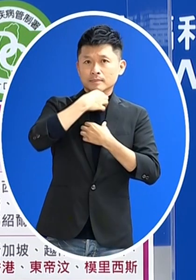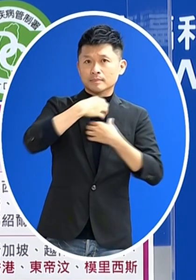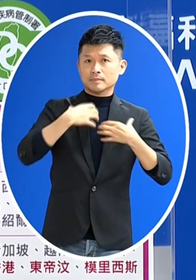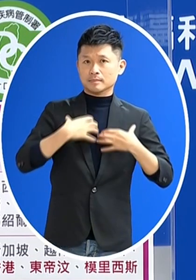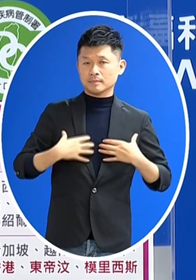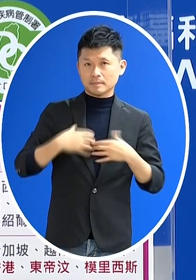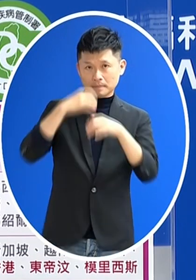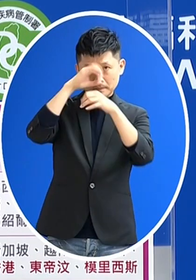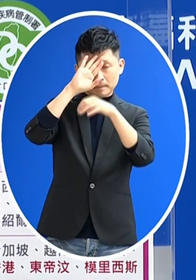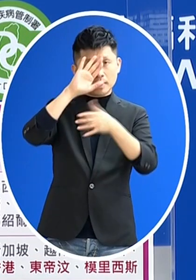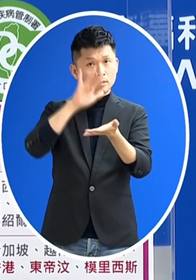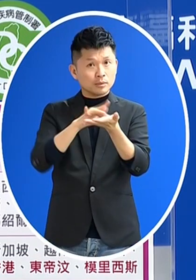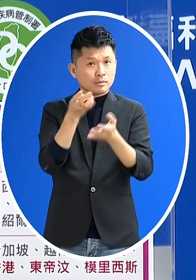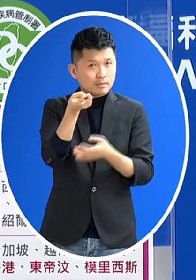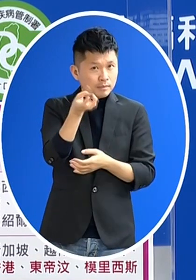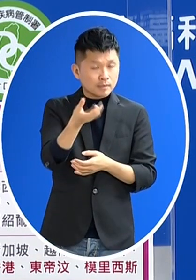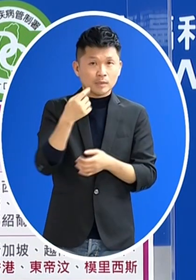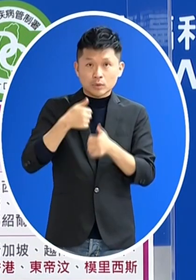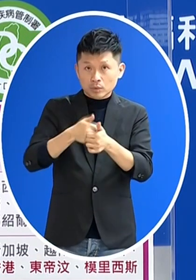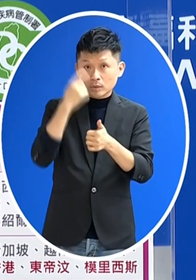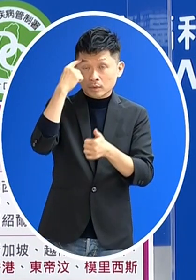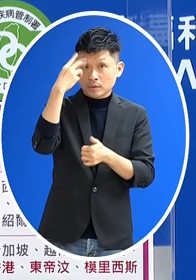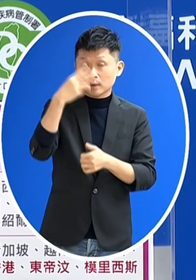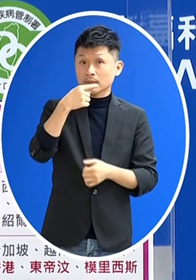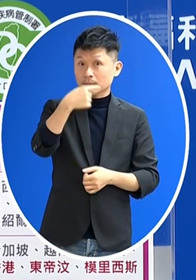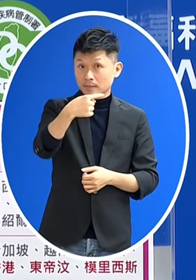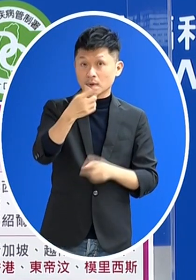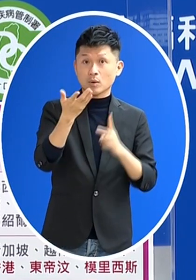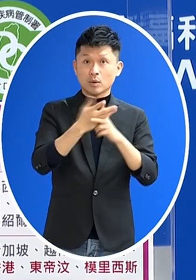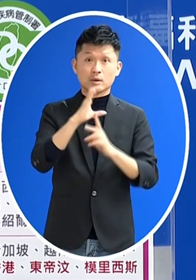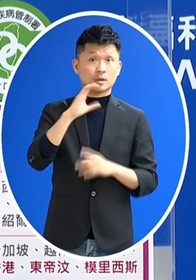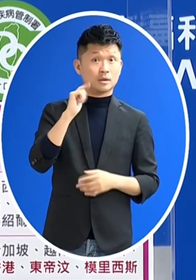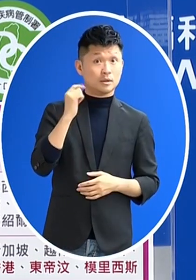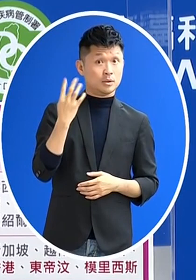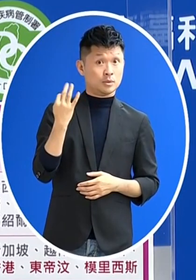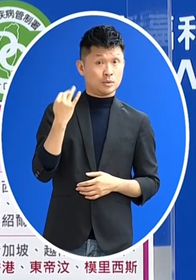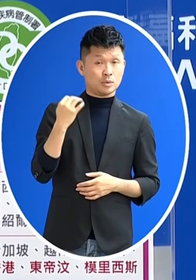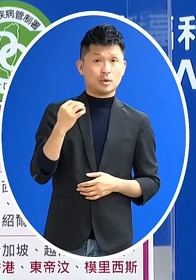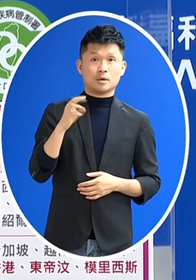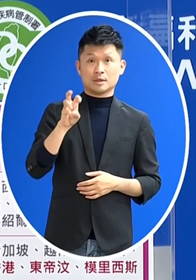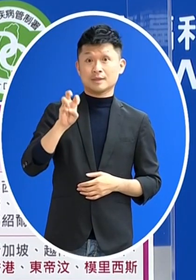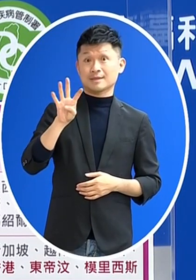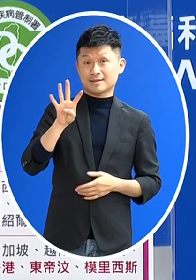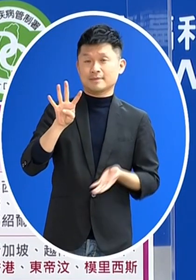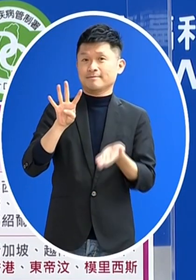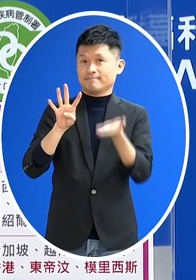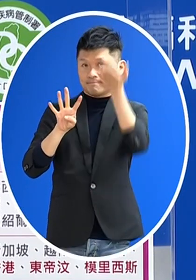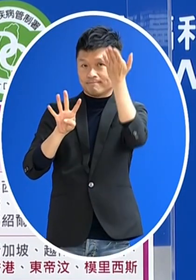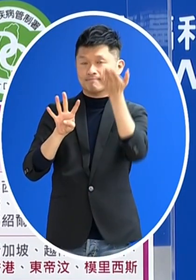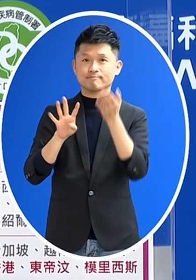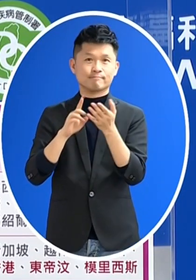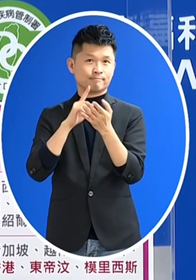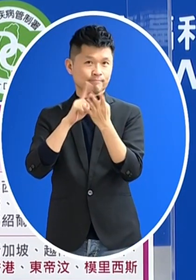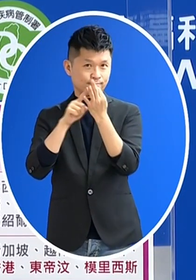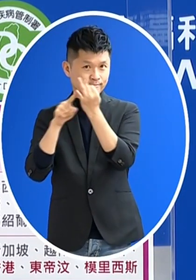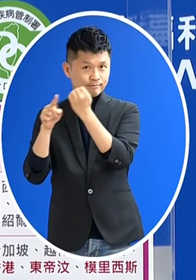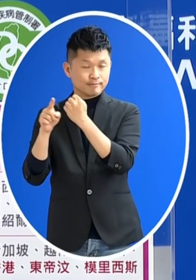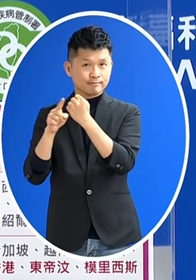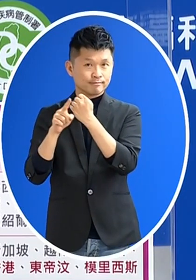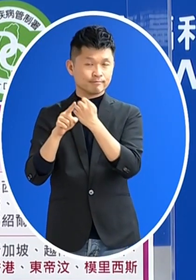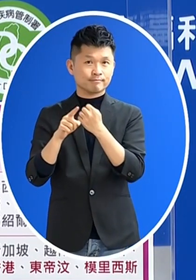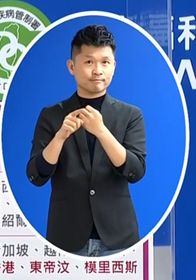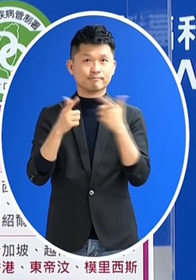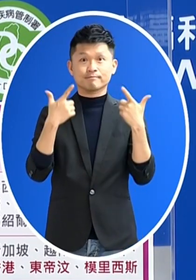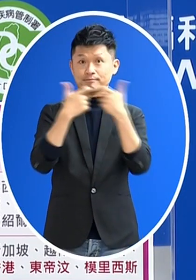且3日内追踪采检结果为阴性，或 CT 值大于等于34，那是在国外曾